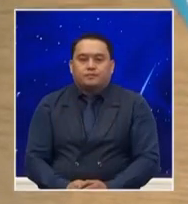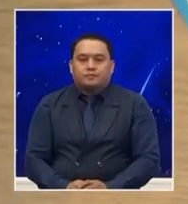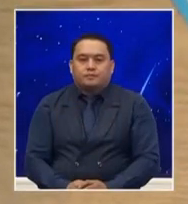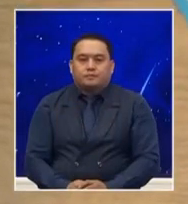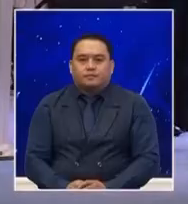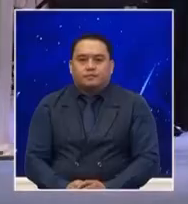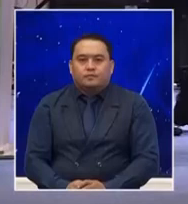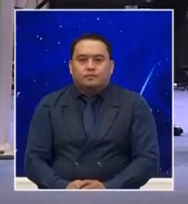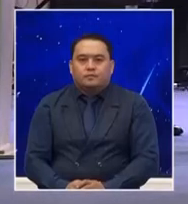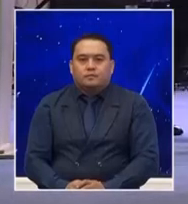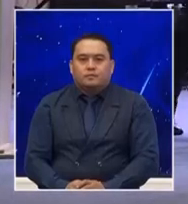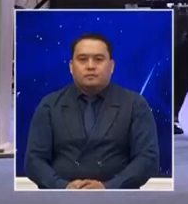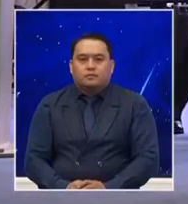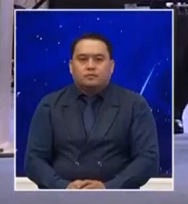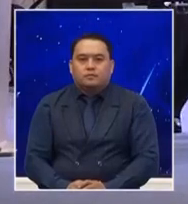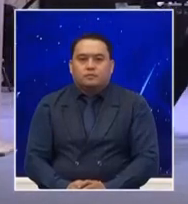концерттік бағдарламаға ұласты.